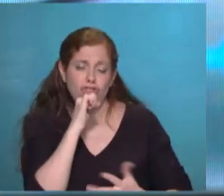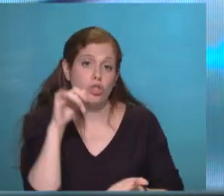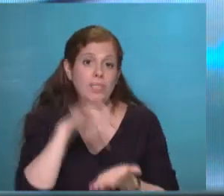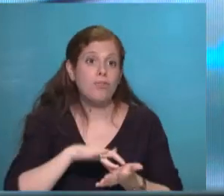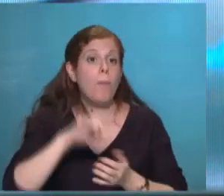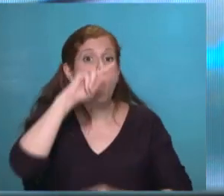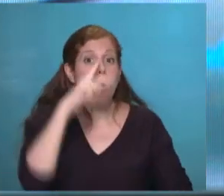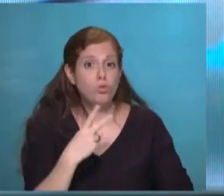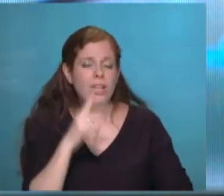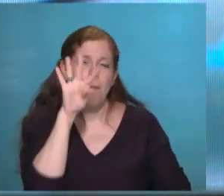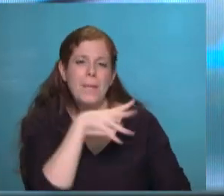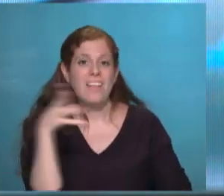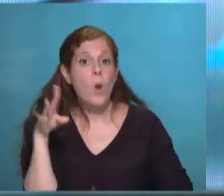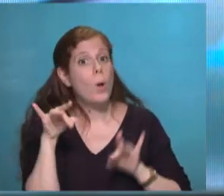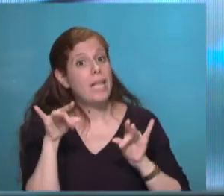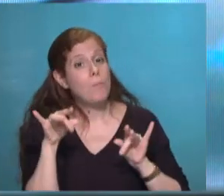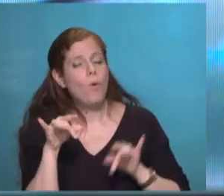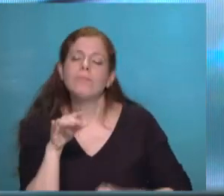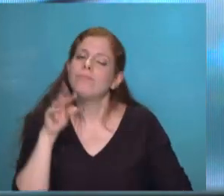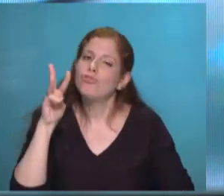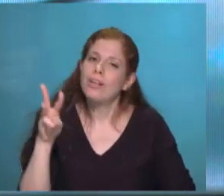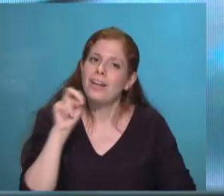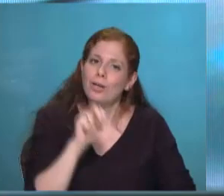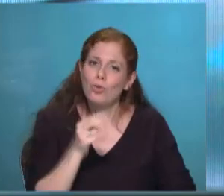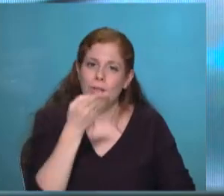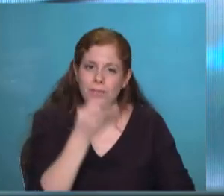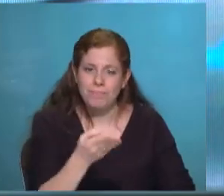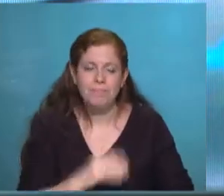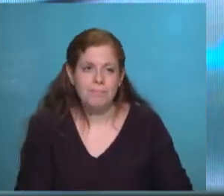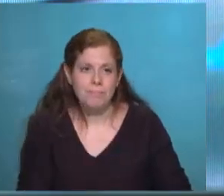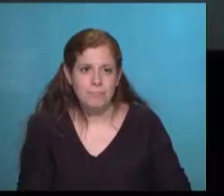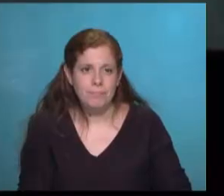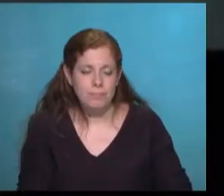השני בטבלאות ההימורים. שני נחשוני, כתבת התרבות שלנו, פגשה אותו.